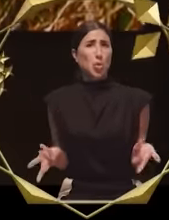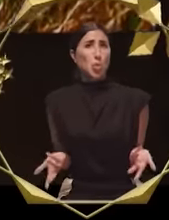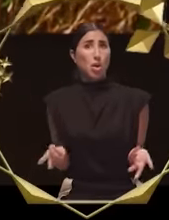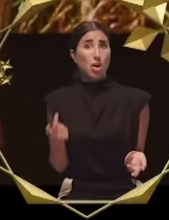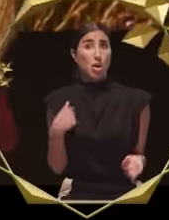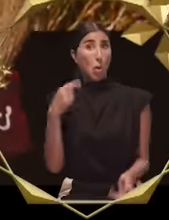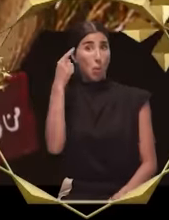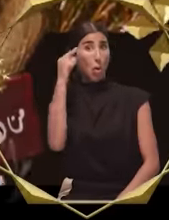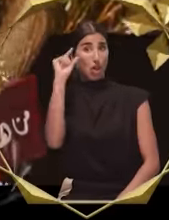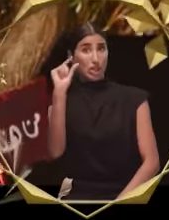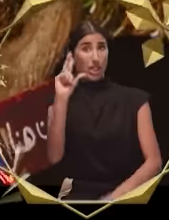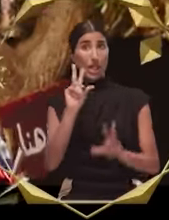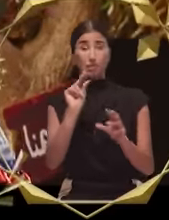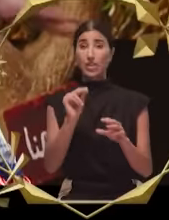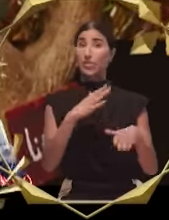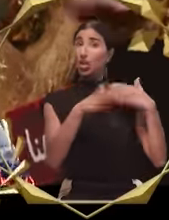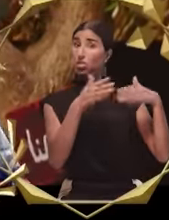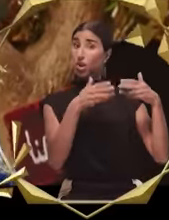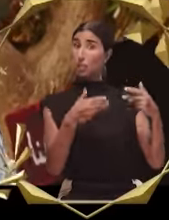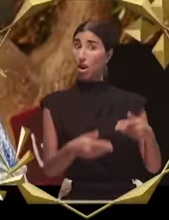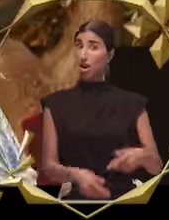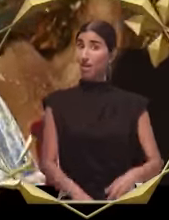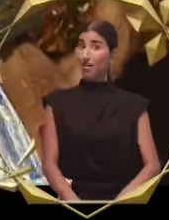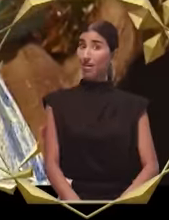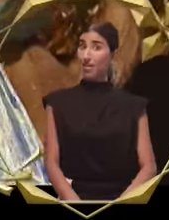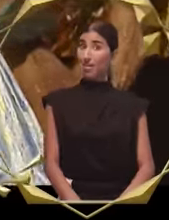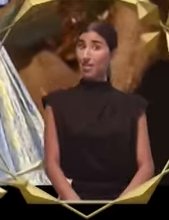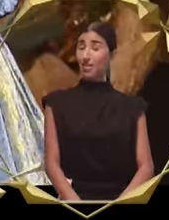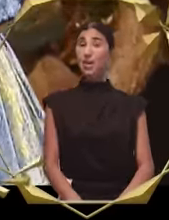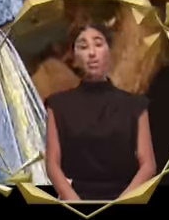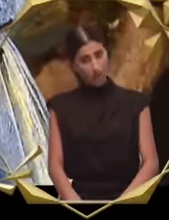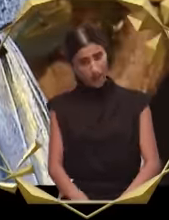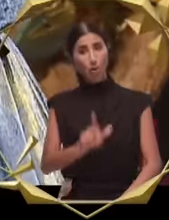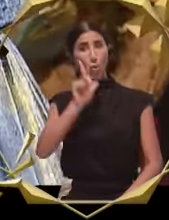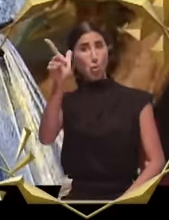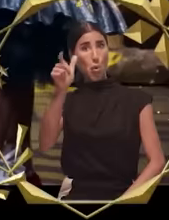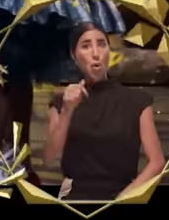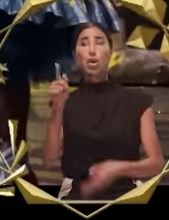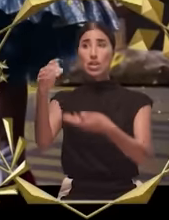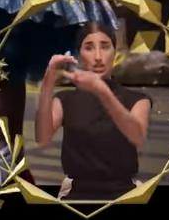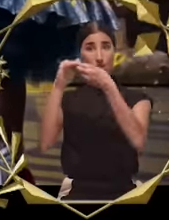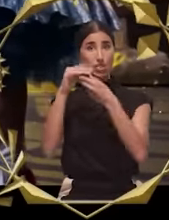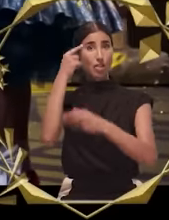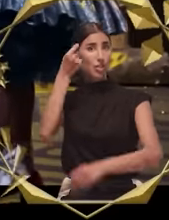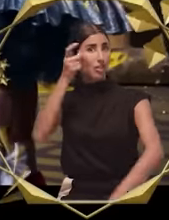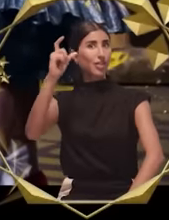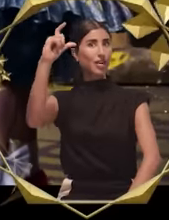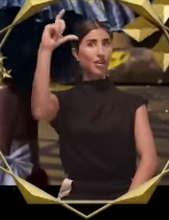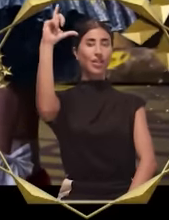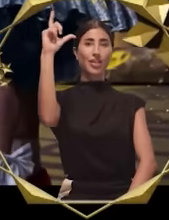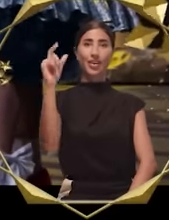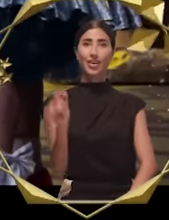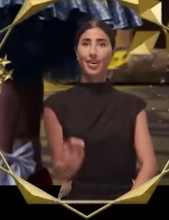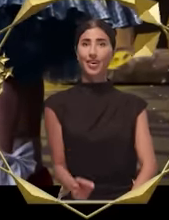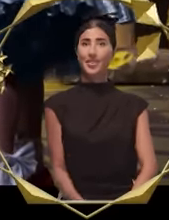لما أرى أيها الساحر المبجل، دماغي فارغة كالطبلة، بعد إذنك أعطيني